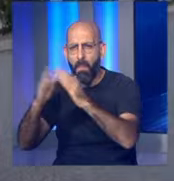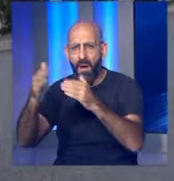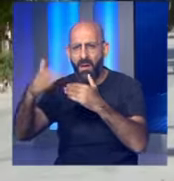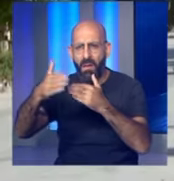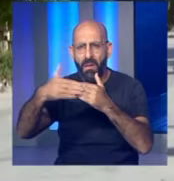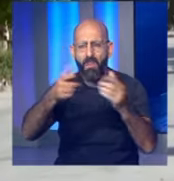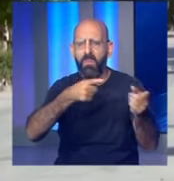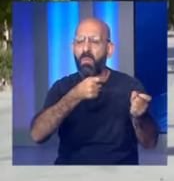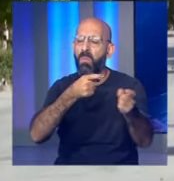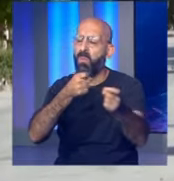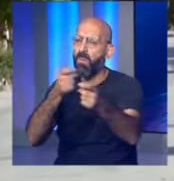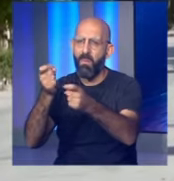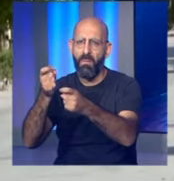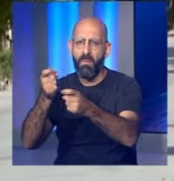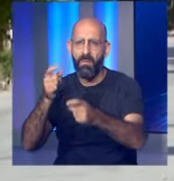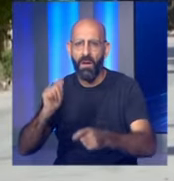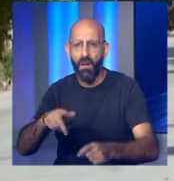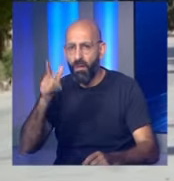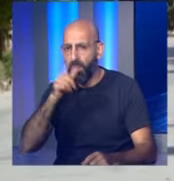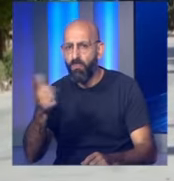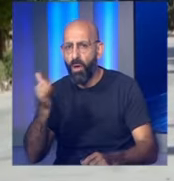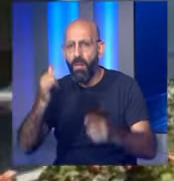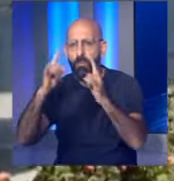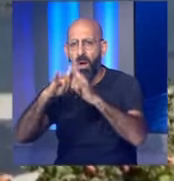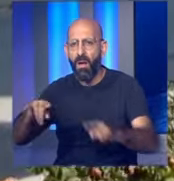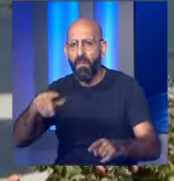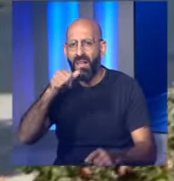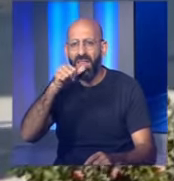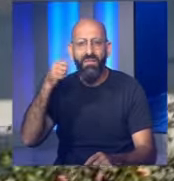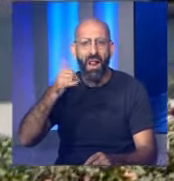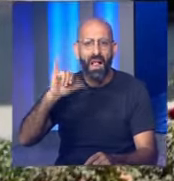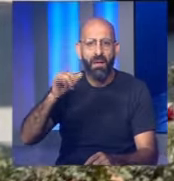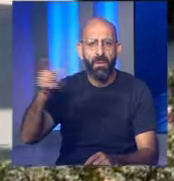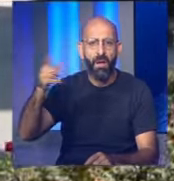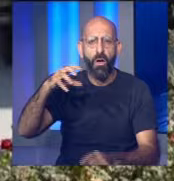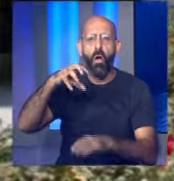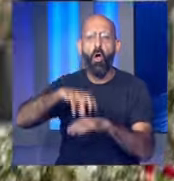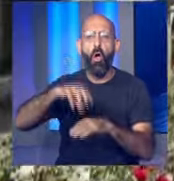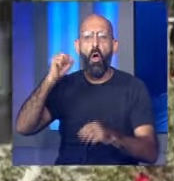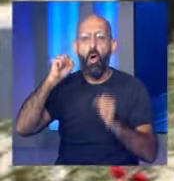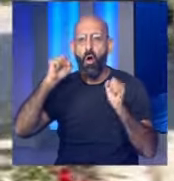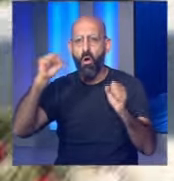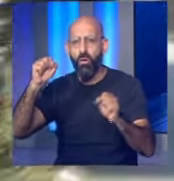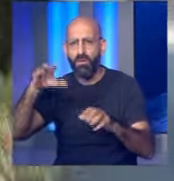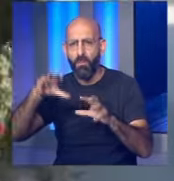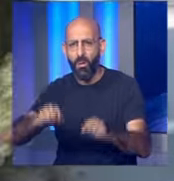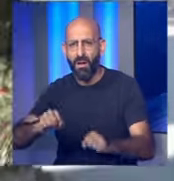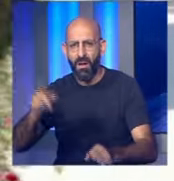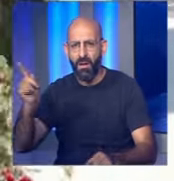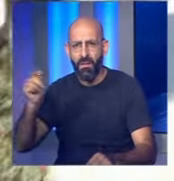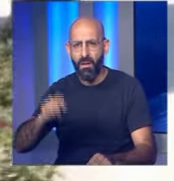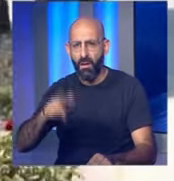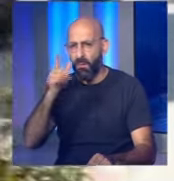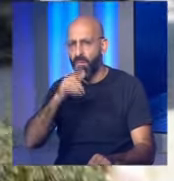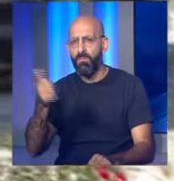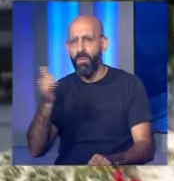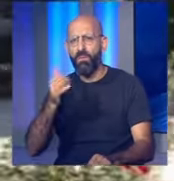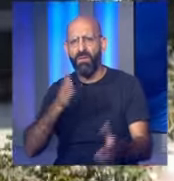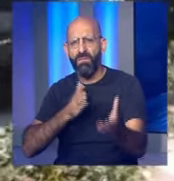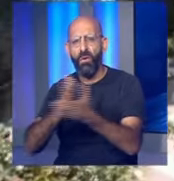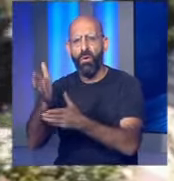في مخيم عسكري القديم شرق نابلس ونشرت القناصة على أسطح البيوت المجاورة، وتشهد مدن